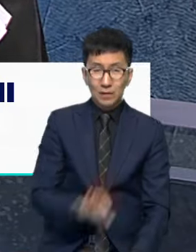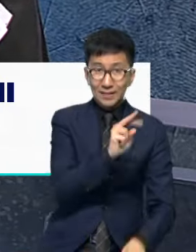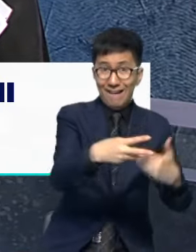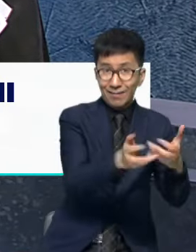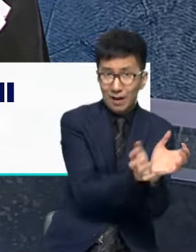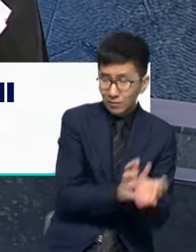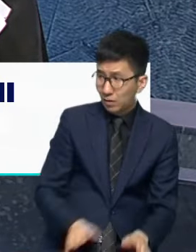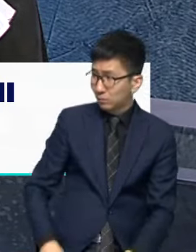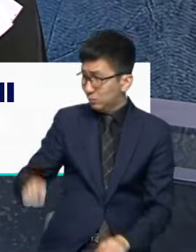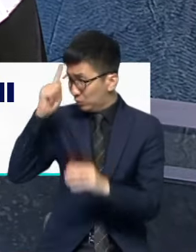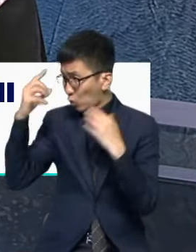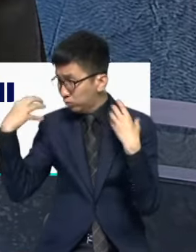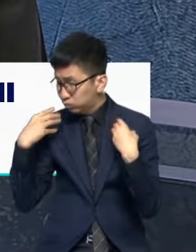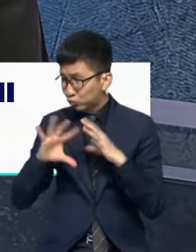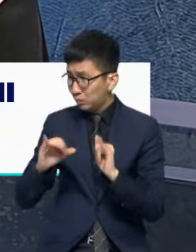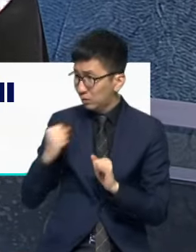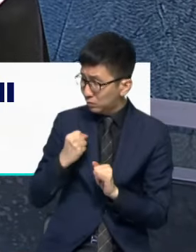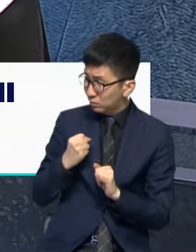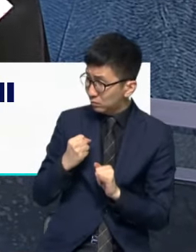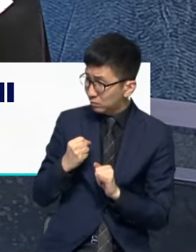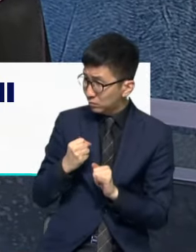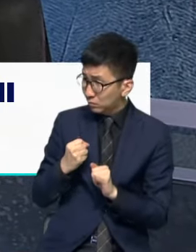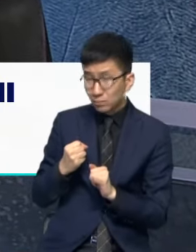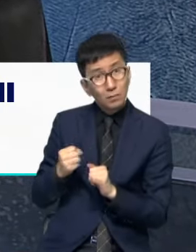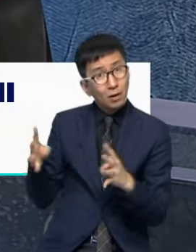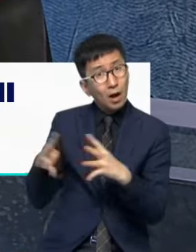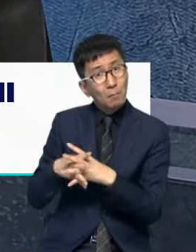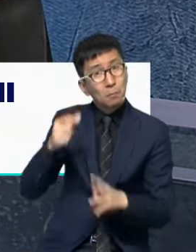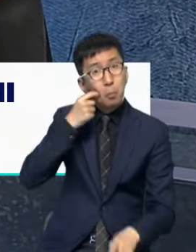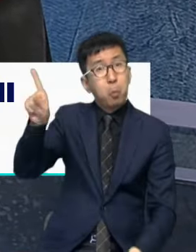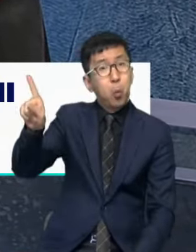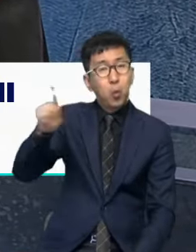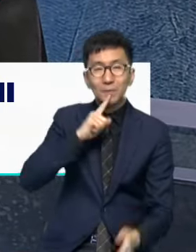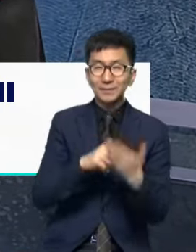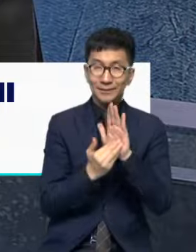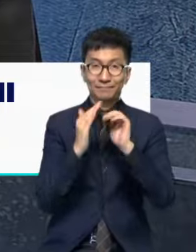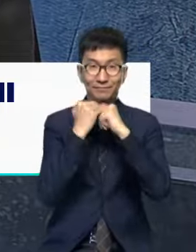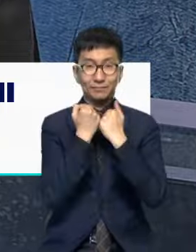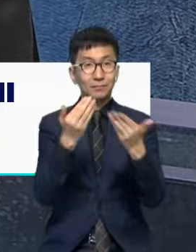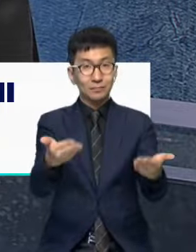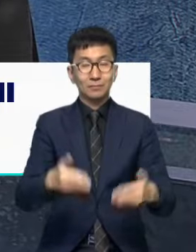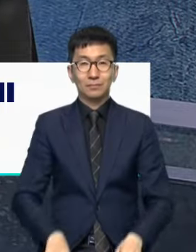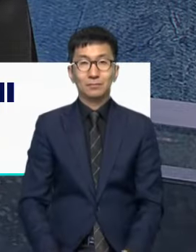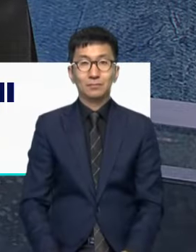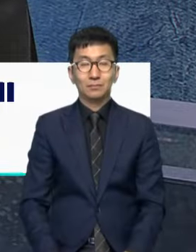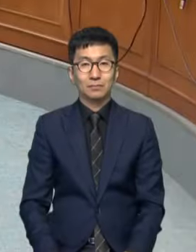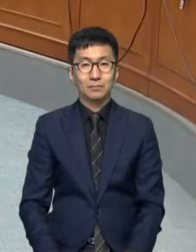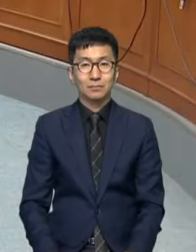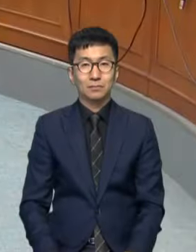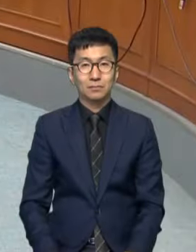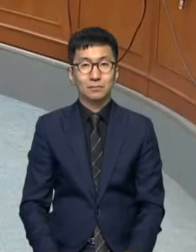없다고 비판하고 있어서 협의체 구성에 어려움이 커지고 있습니다. 먼저 조윤아 기자입니다.